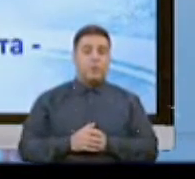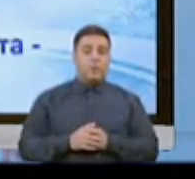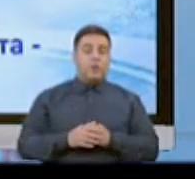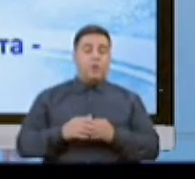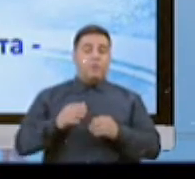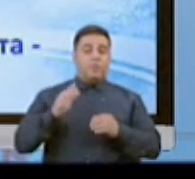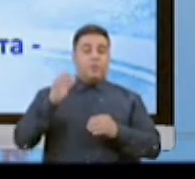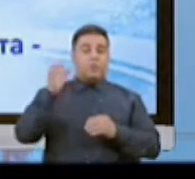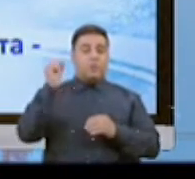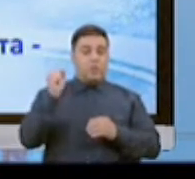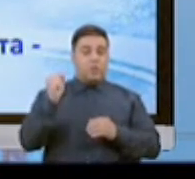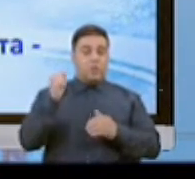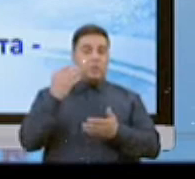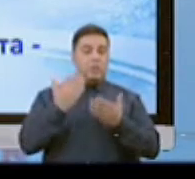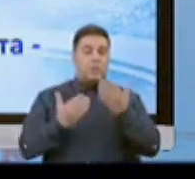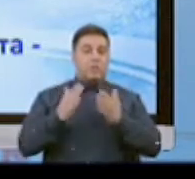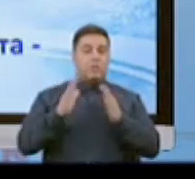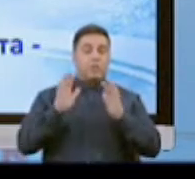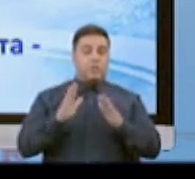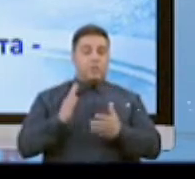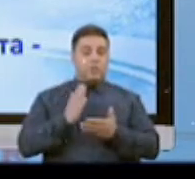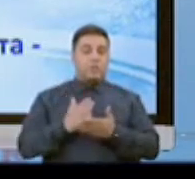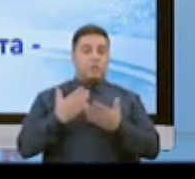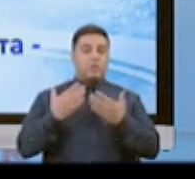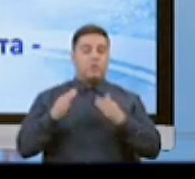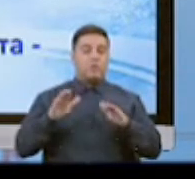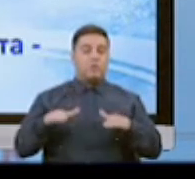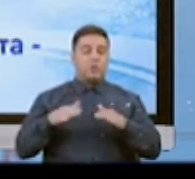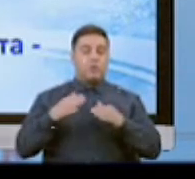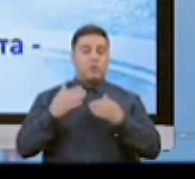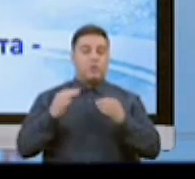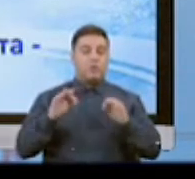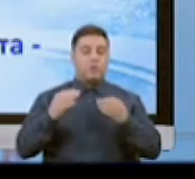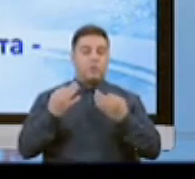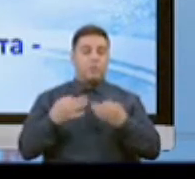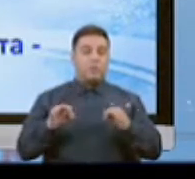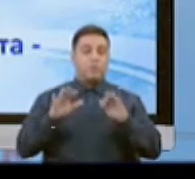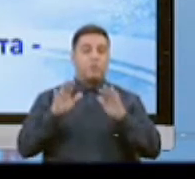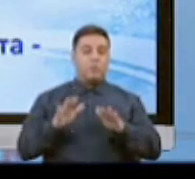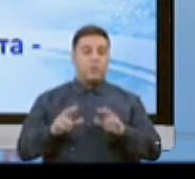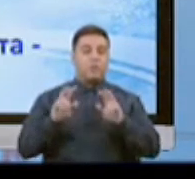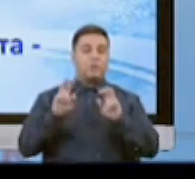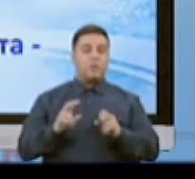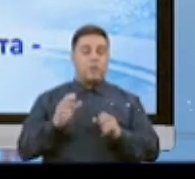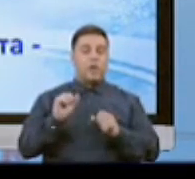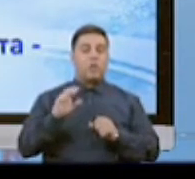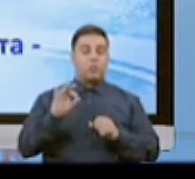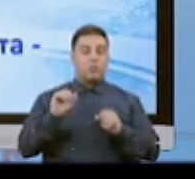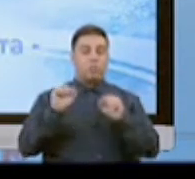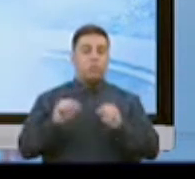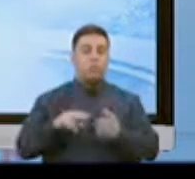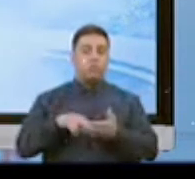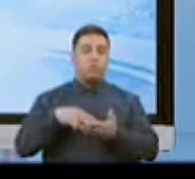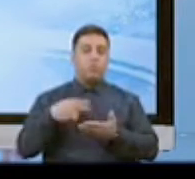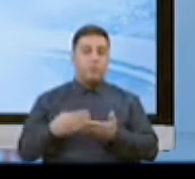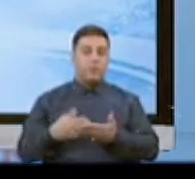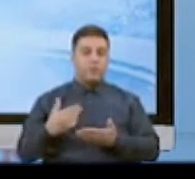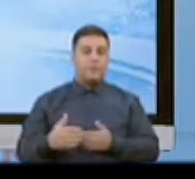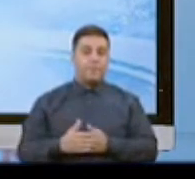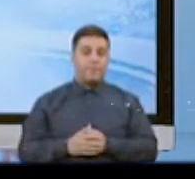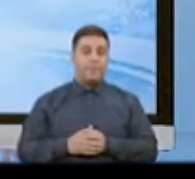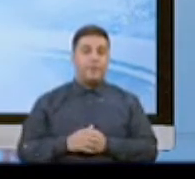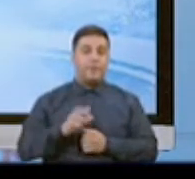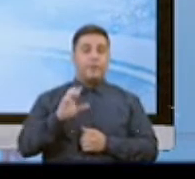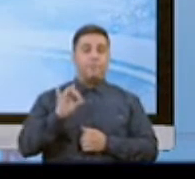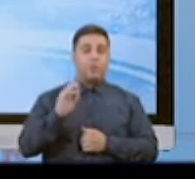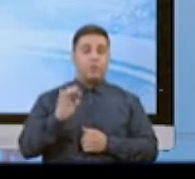Держись за поручни, если есть свободные места, сядь, а то можешь упасть.